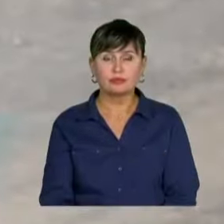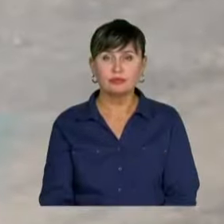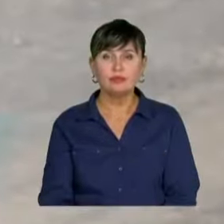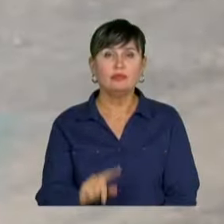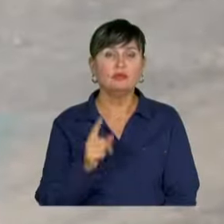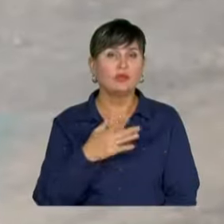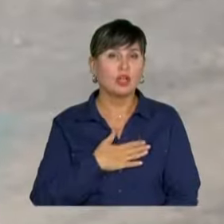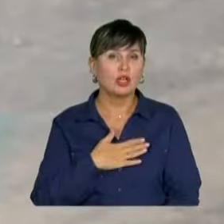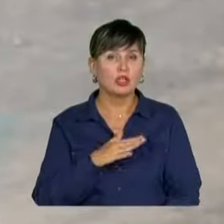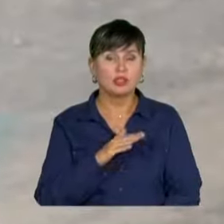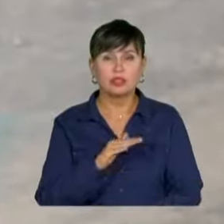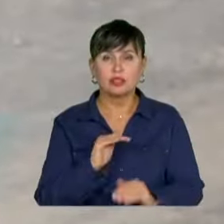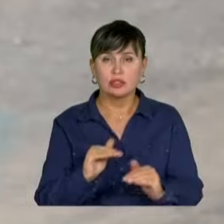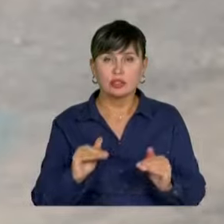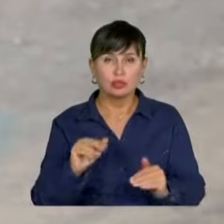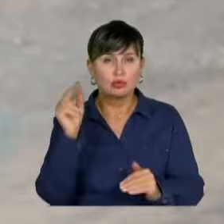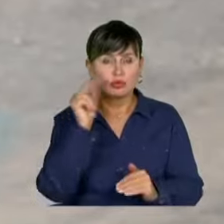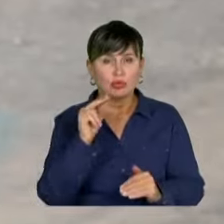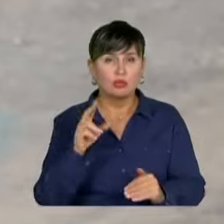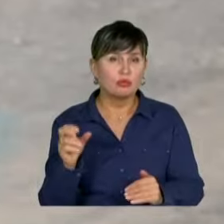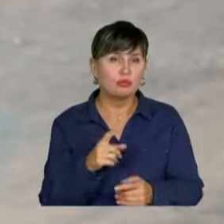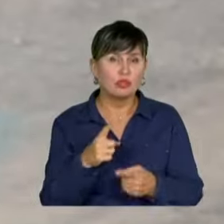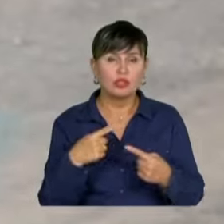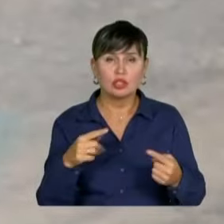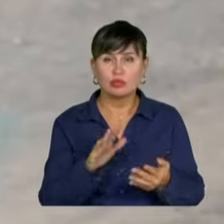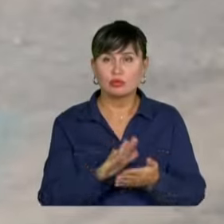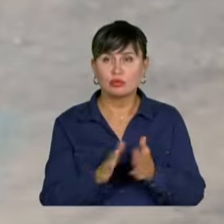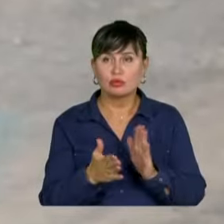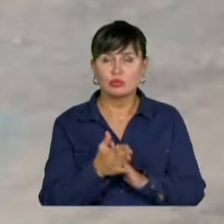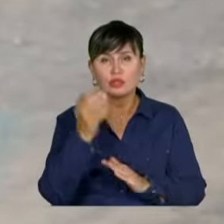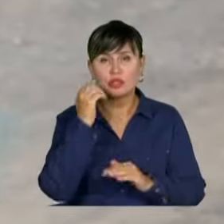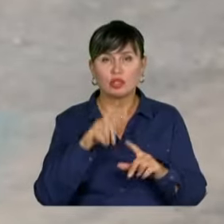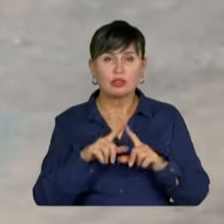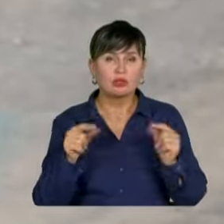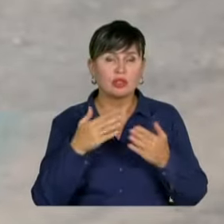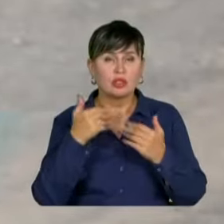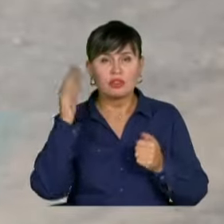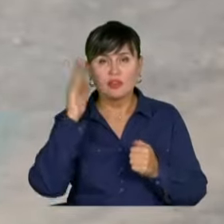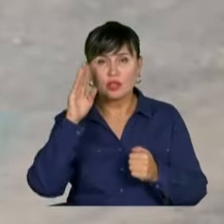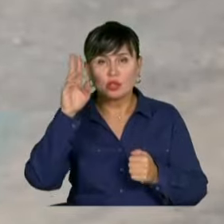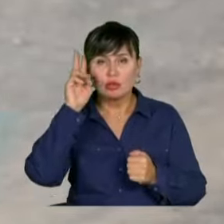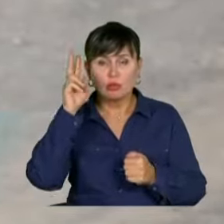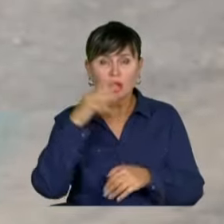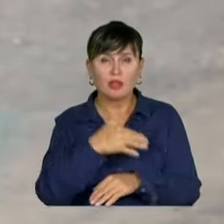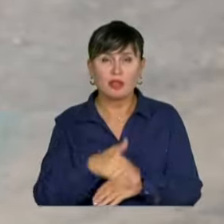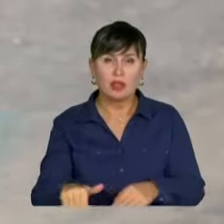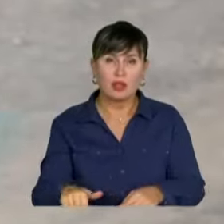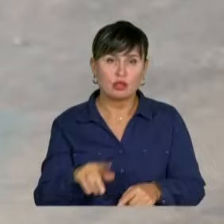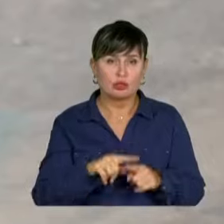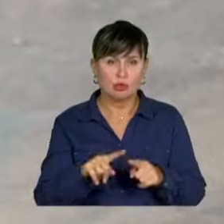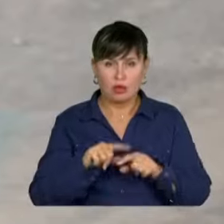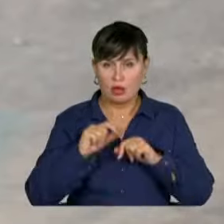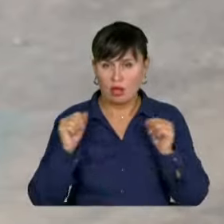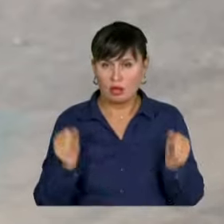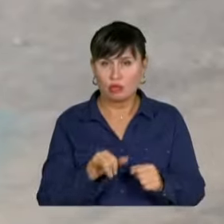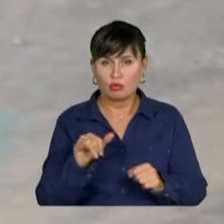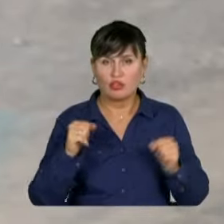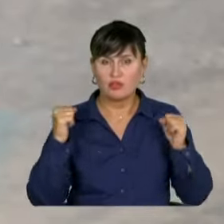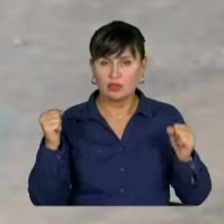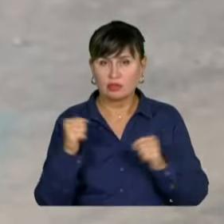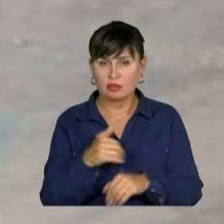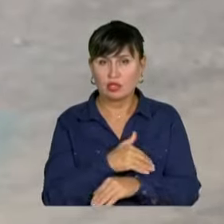Почему наши дети должны учиться без элементарных условий? В старой школе нет воды, туалет на улице, а ведь скоро холода. У них физкультура